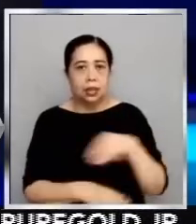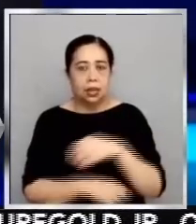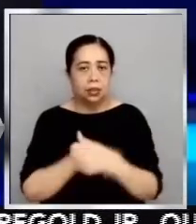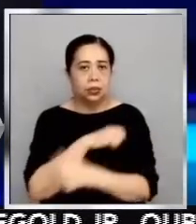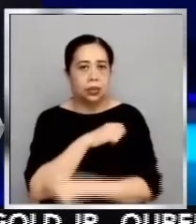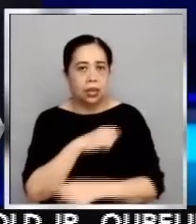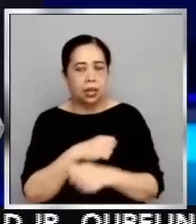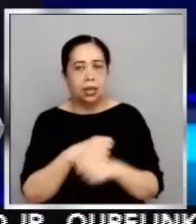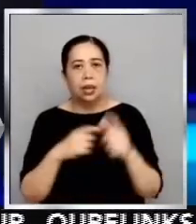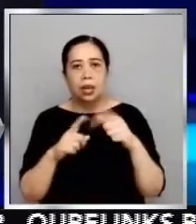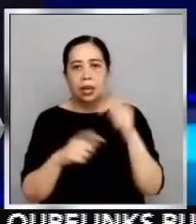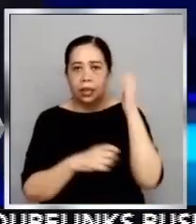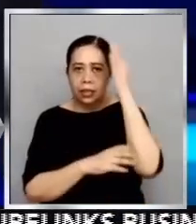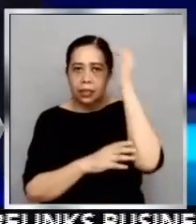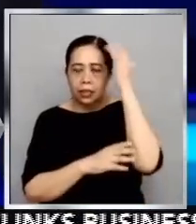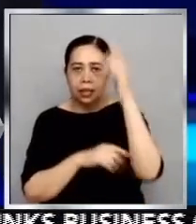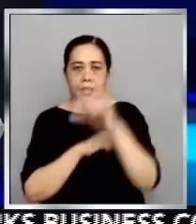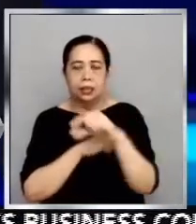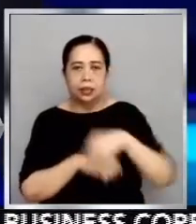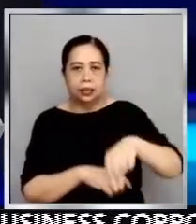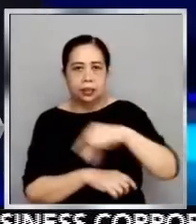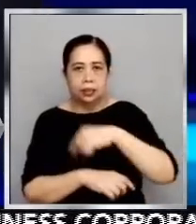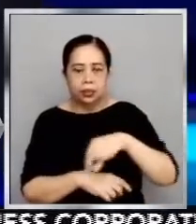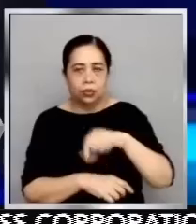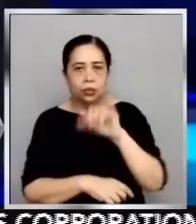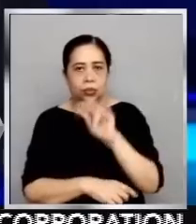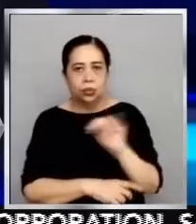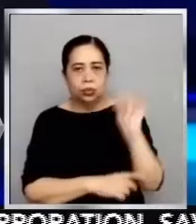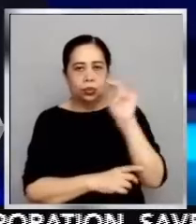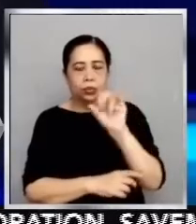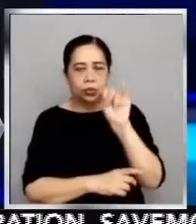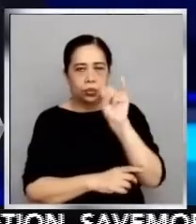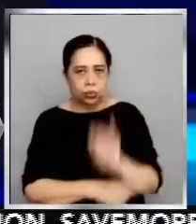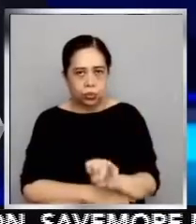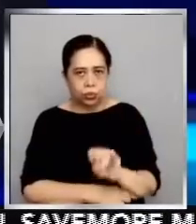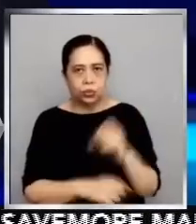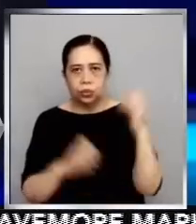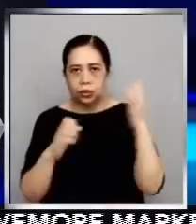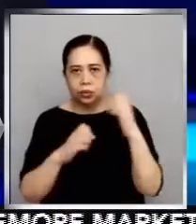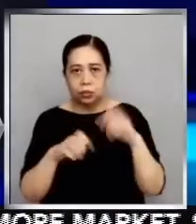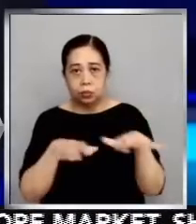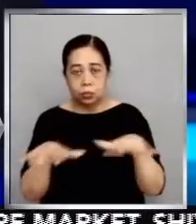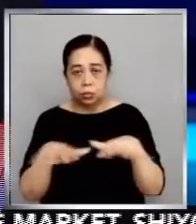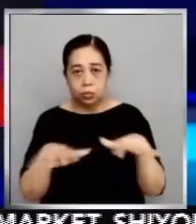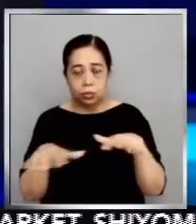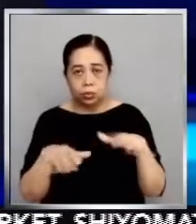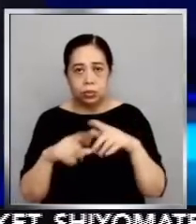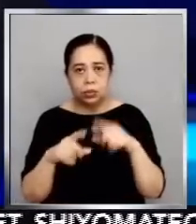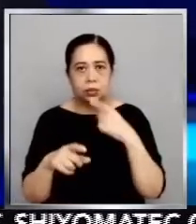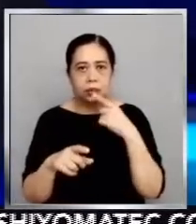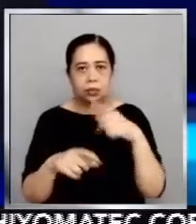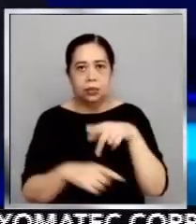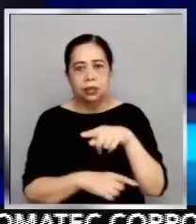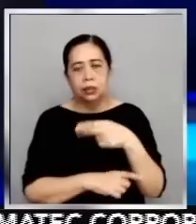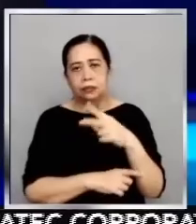Kalinga, Quirino, Ilocos Norte at Ilocos Sur. At asahan po ang mga aftershock ayon sa FIVOX.